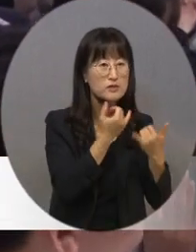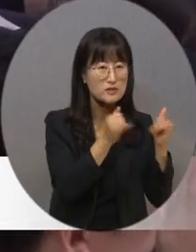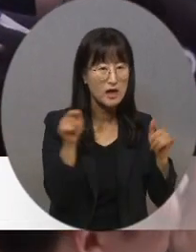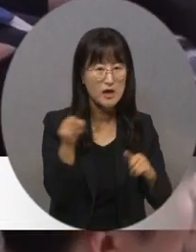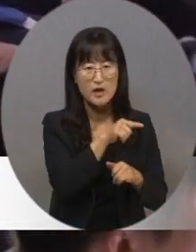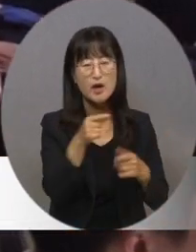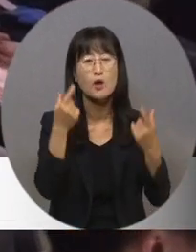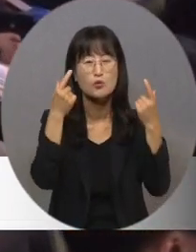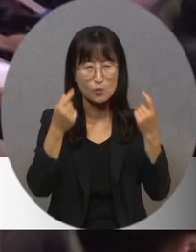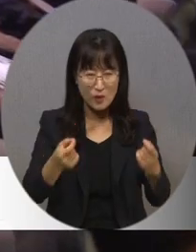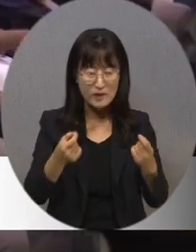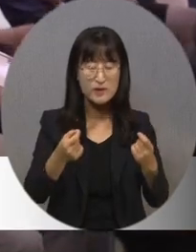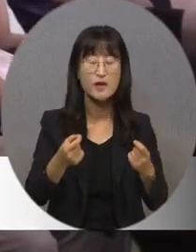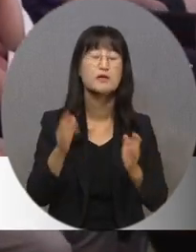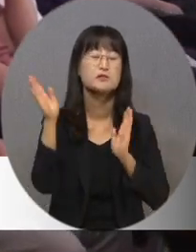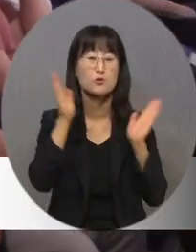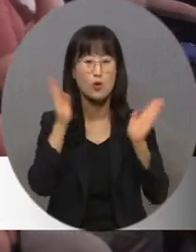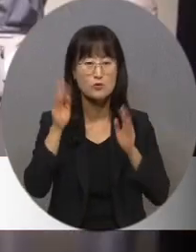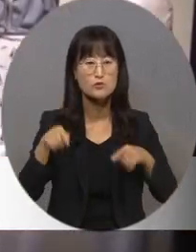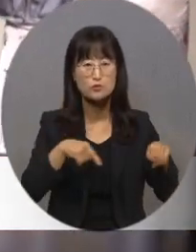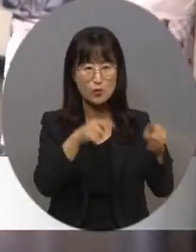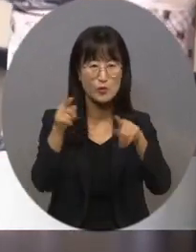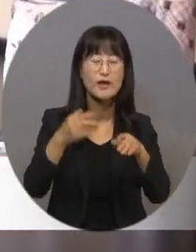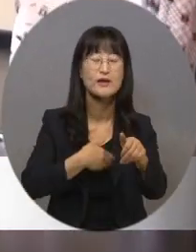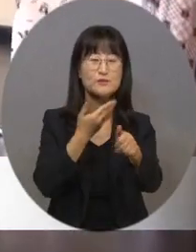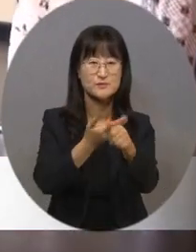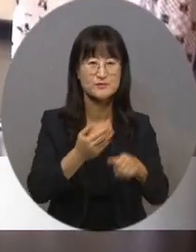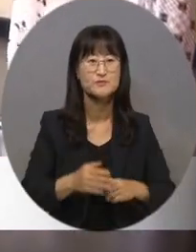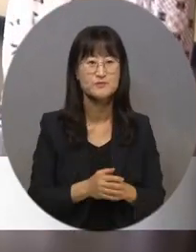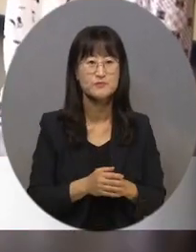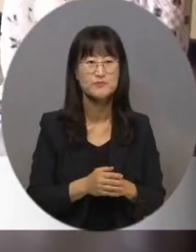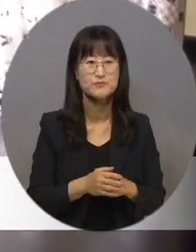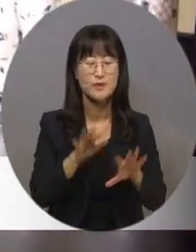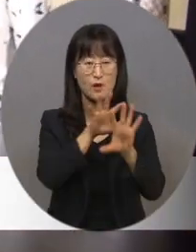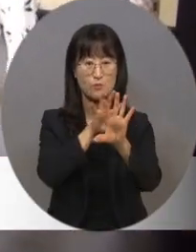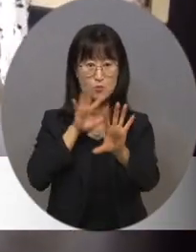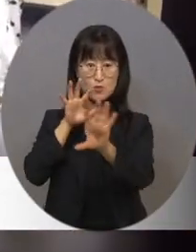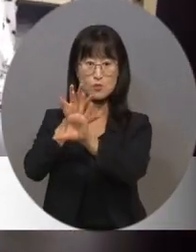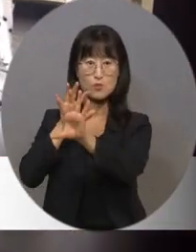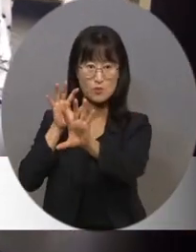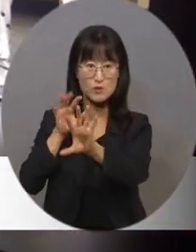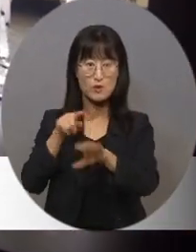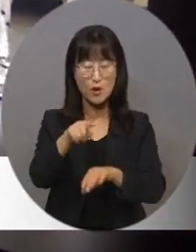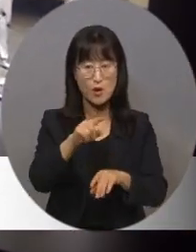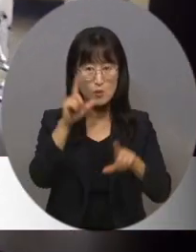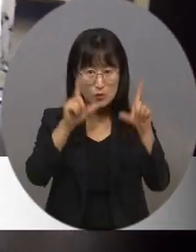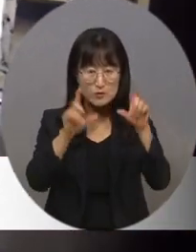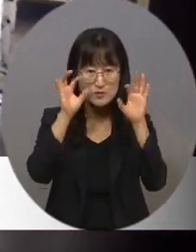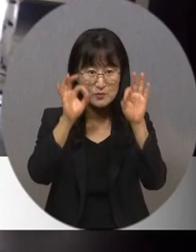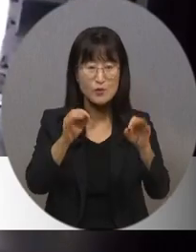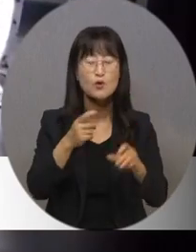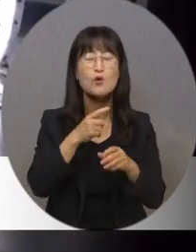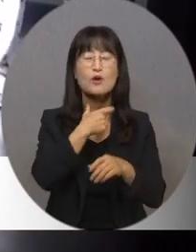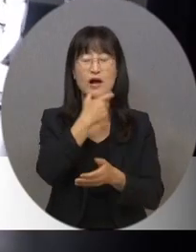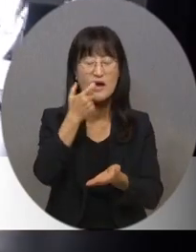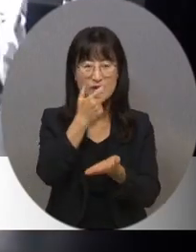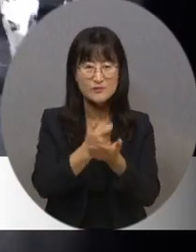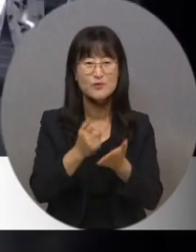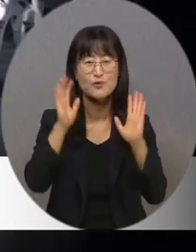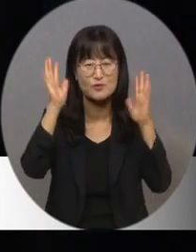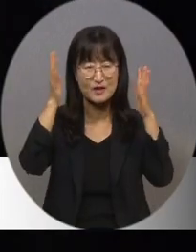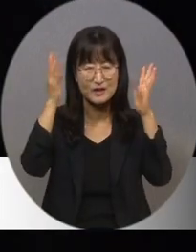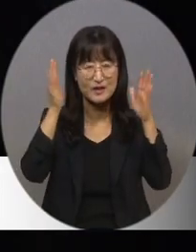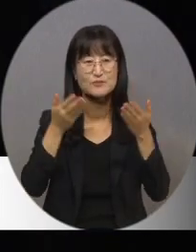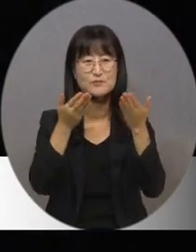것을 연극을 통해 외치고 있습니다. 관객들은 그 외침에 감동으로 박수치며